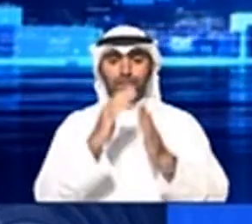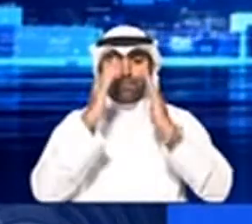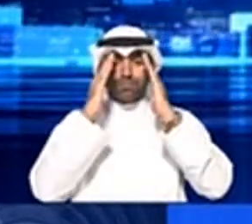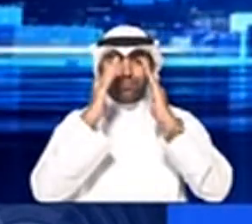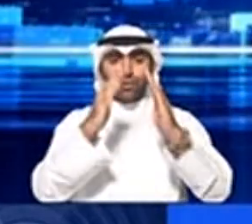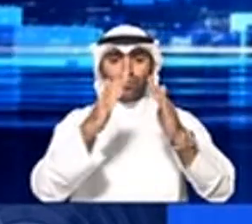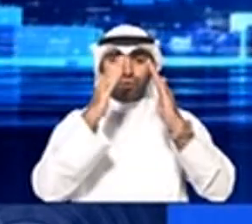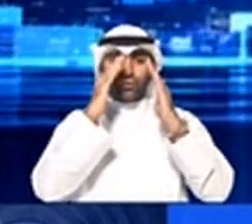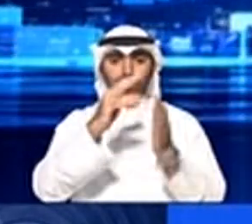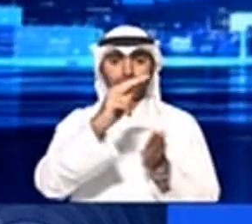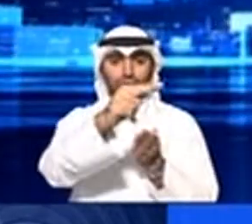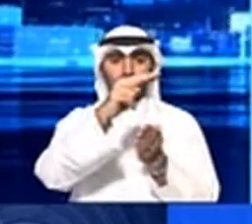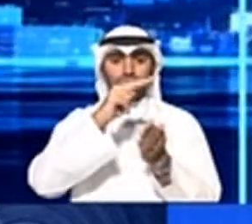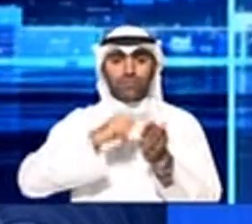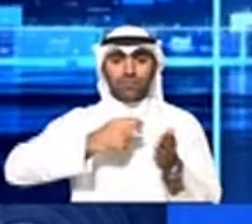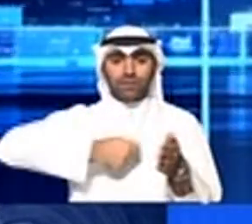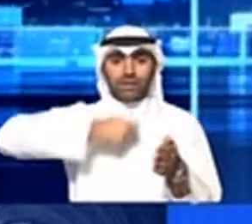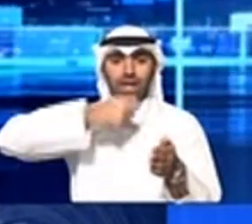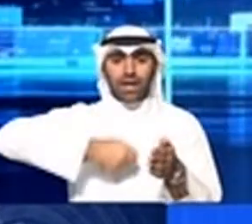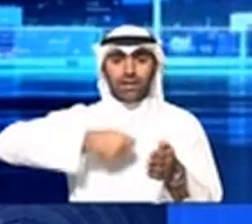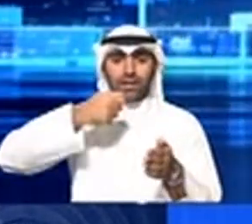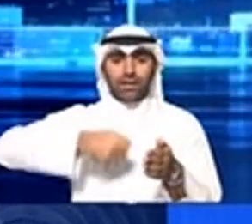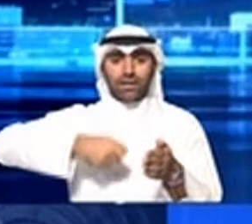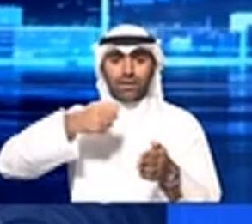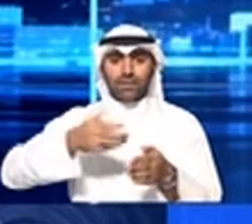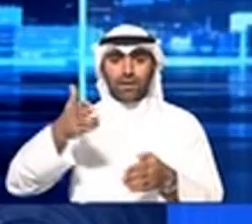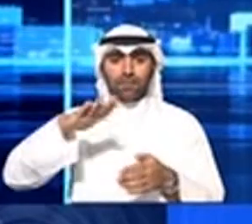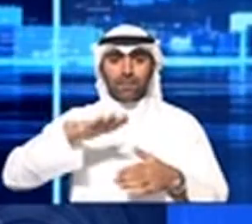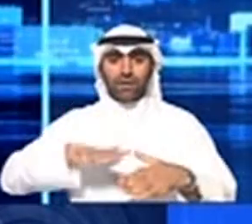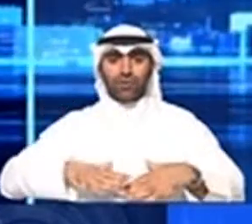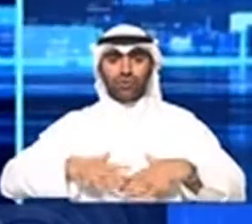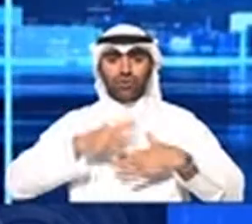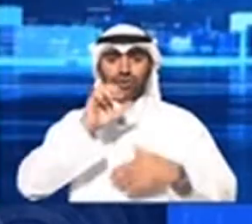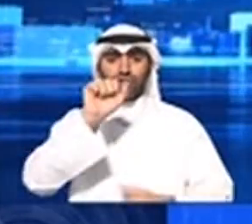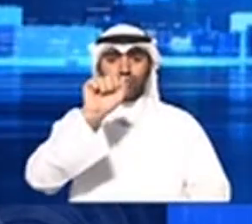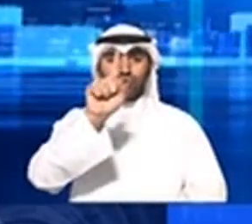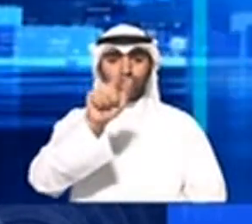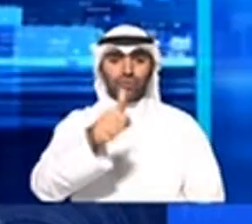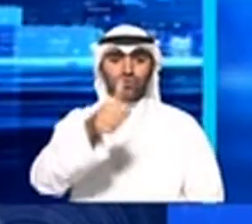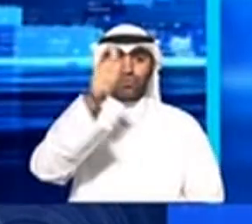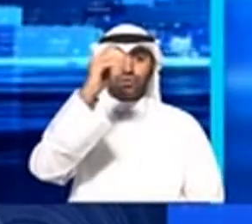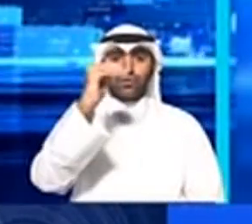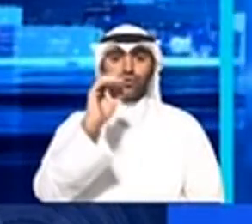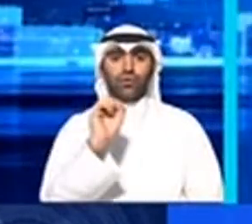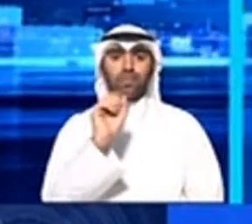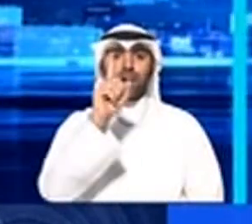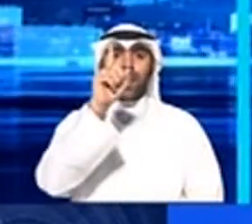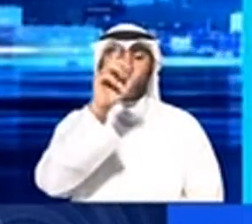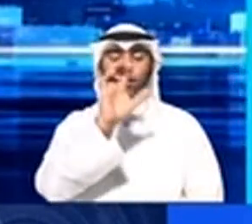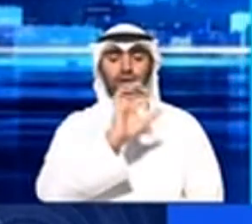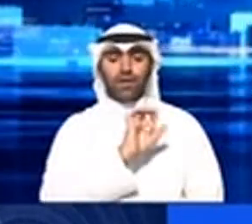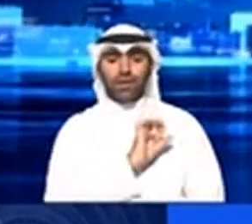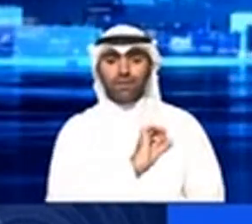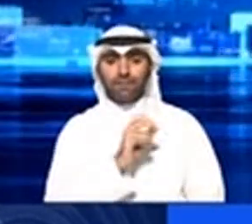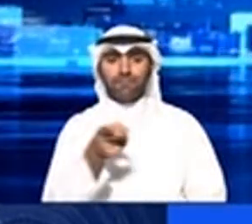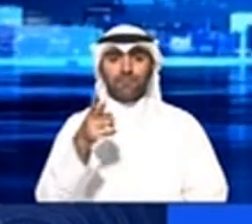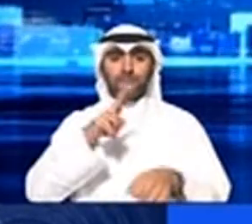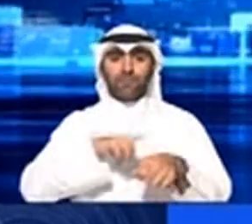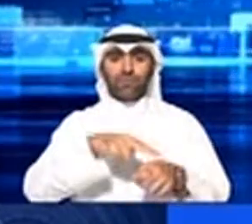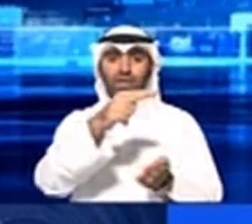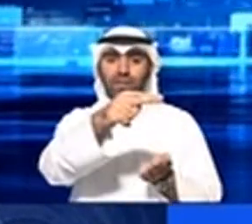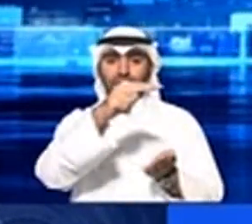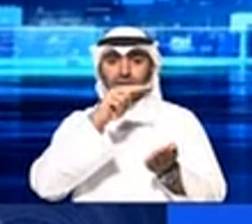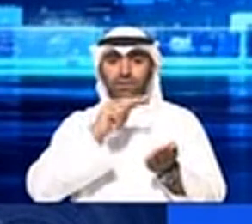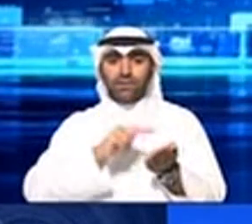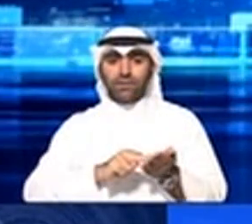ضمنها بالغ شكره وتقديره على ما عبر عنه من معاليه من صادق التعاطف والمواساة بهذا المصاب الجلل، وعلى ما